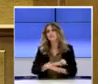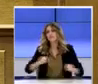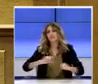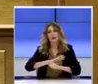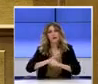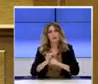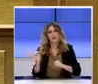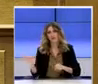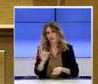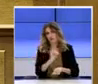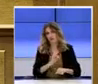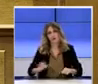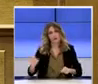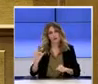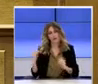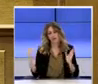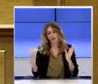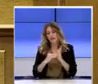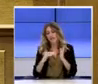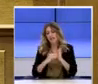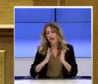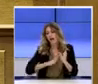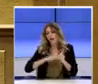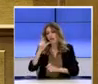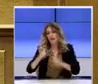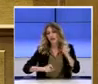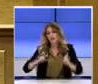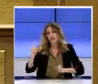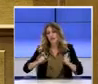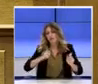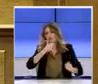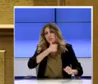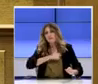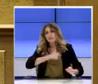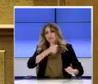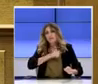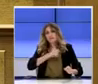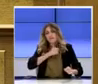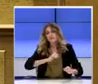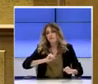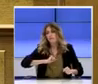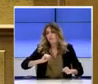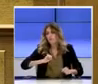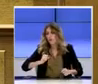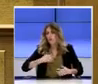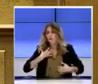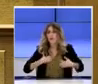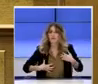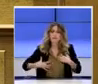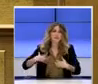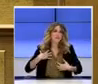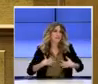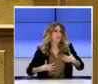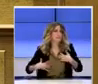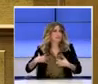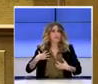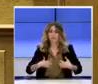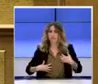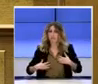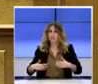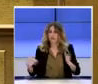συμπολίτες μας υποφέρουν, φοβούνται, αγωνιούν, χάνουν τη ζωή τους, χιλιάδες